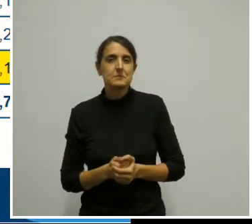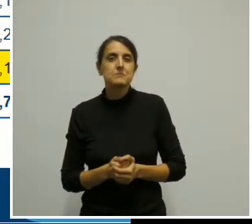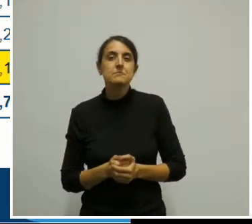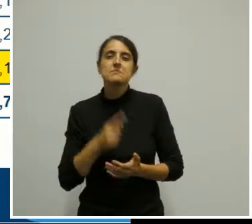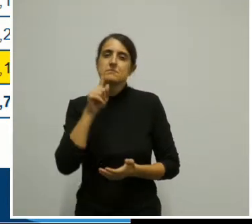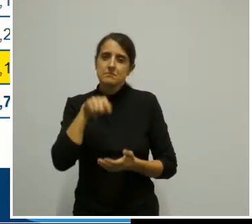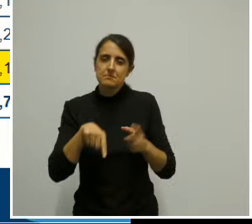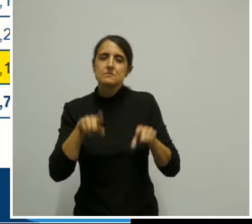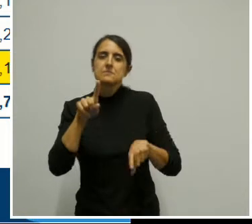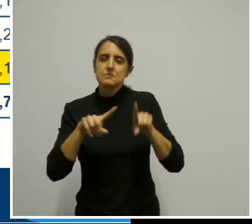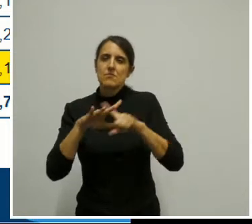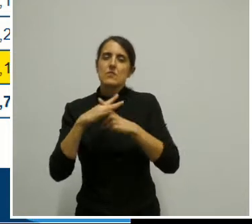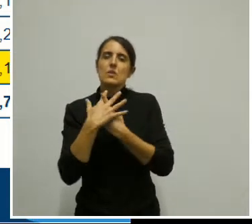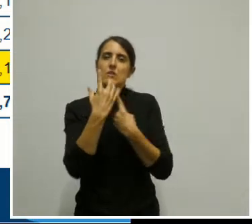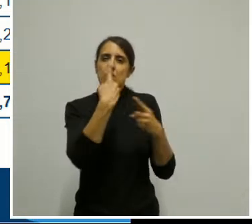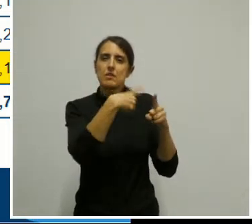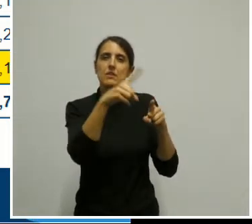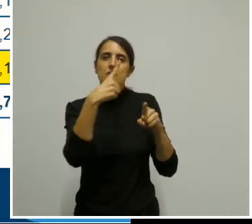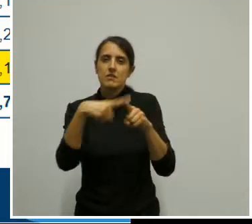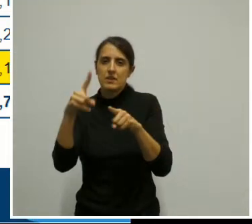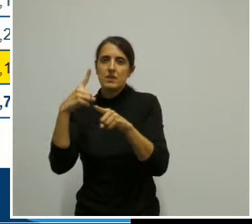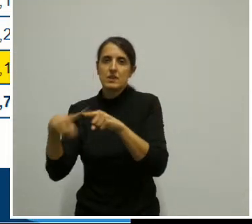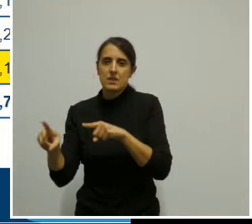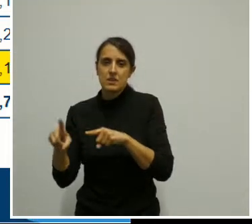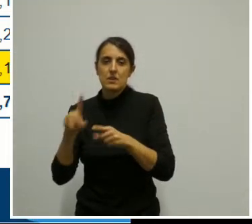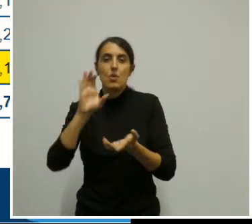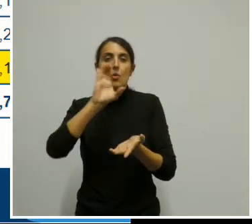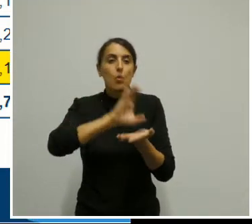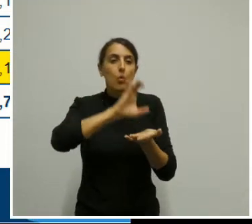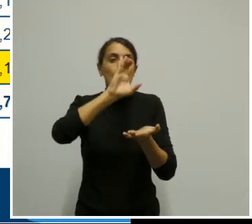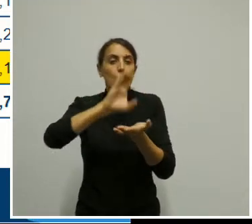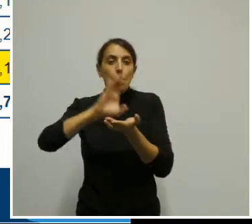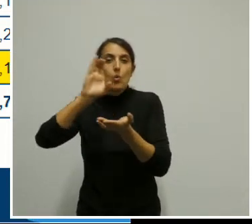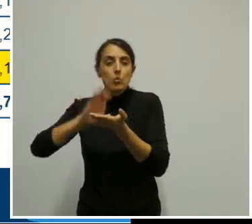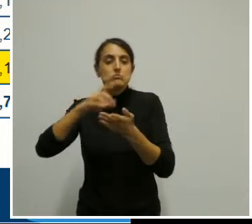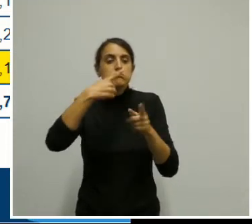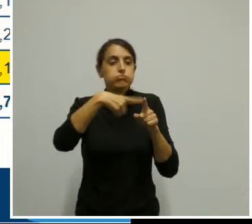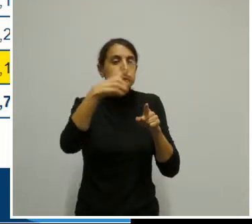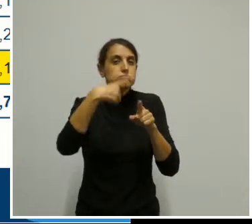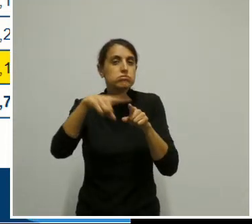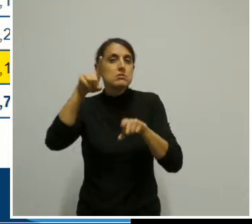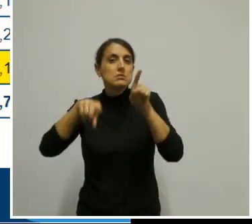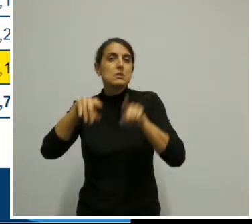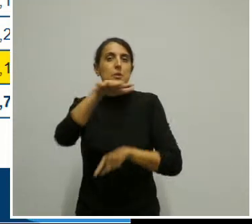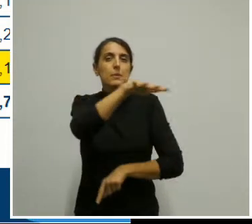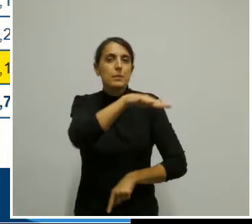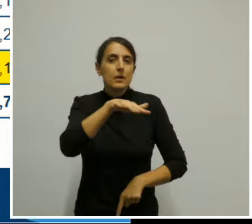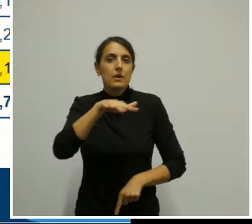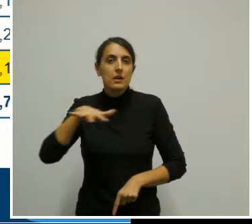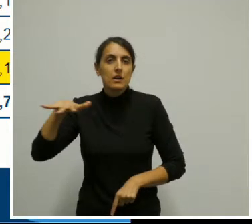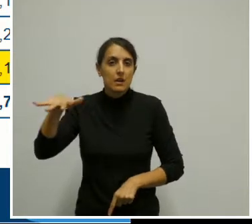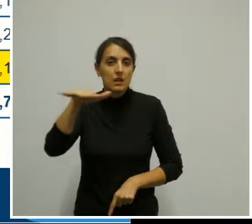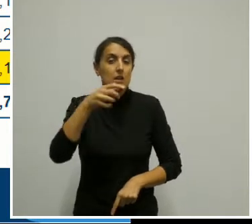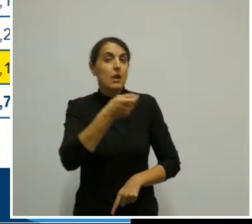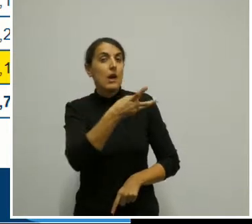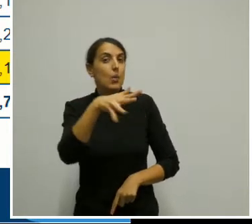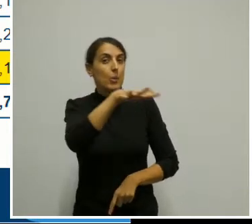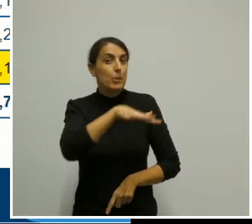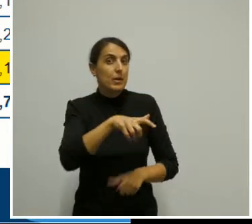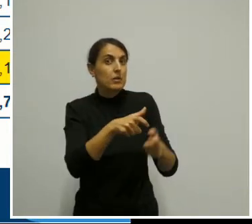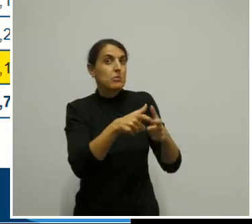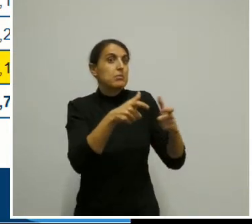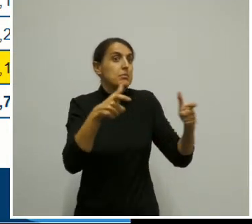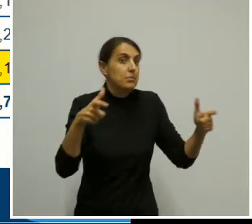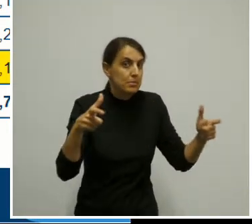comporta diferent i cada curs varia segons els barris. Hi ha barris que